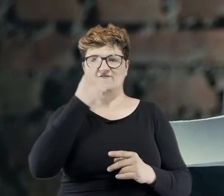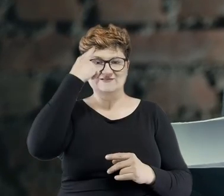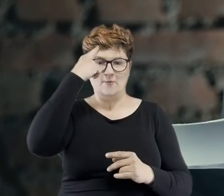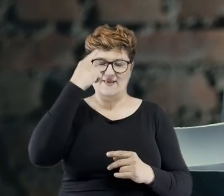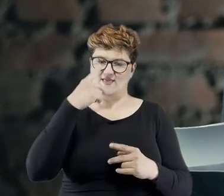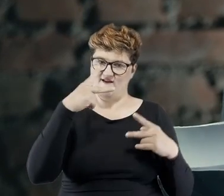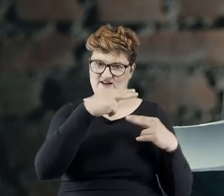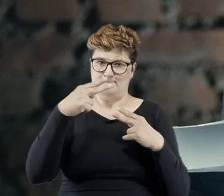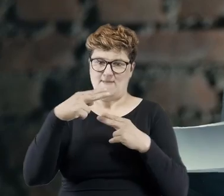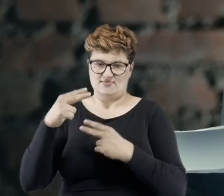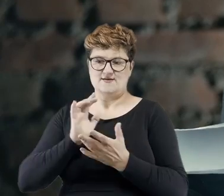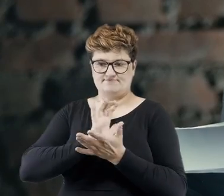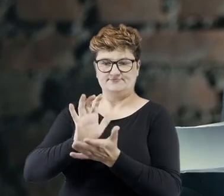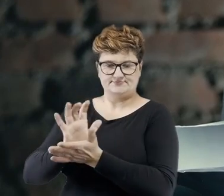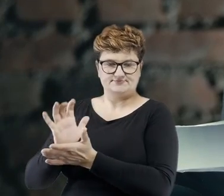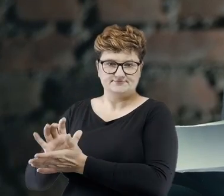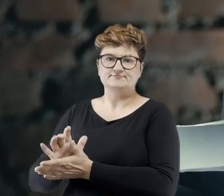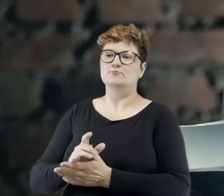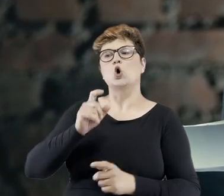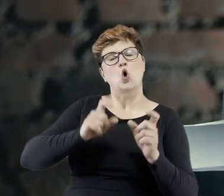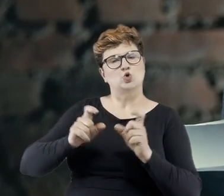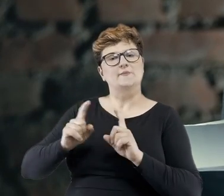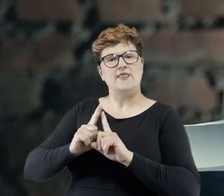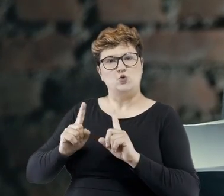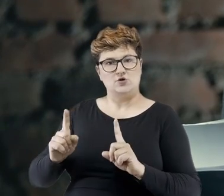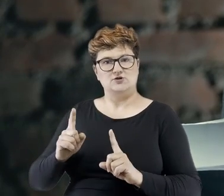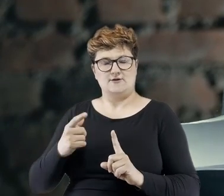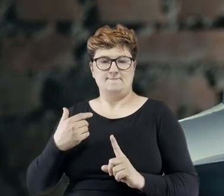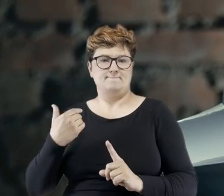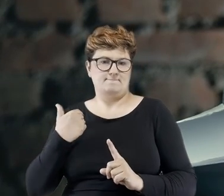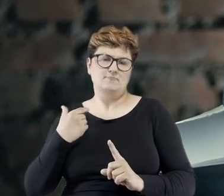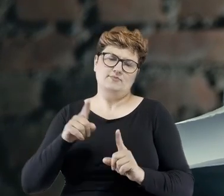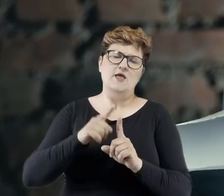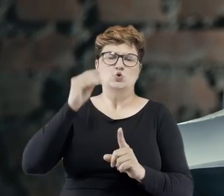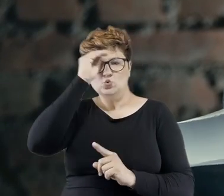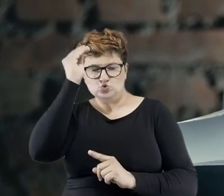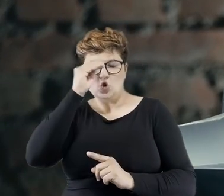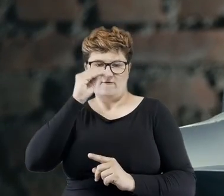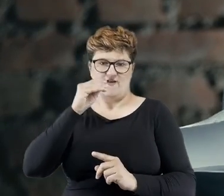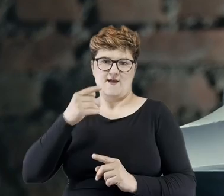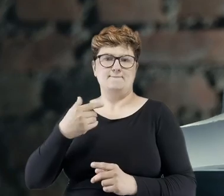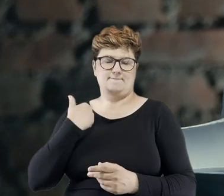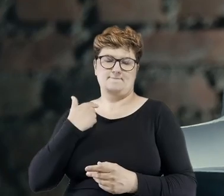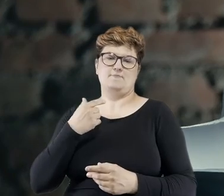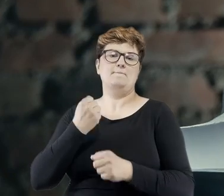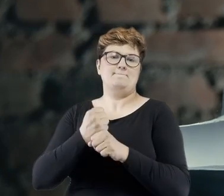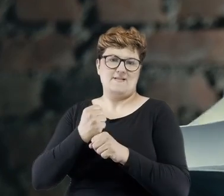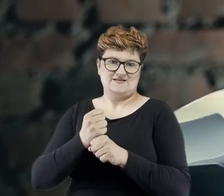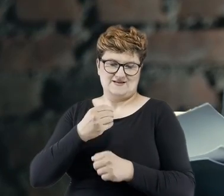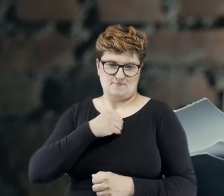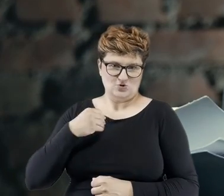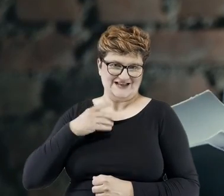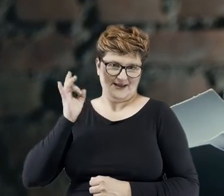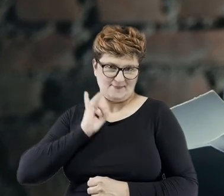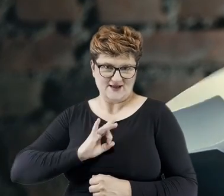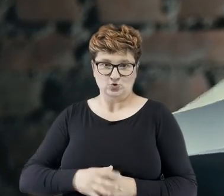kilku wspomnień o nauczycieli, którzy uczyli, nauczycieli i uczniów, którzy uczyli w polskim gimnazjum.